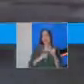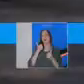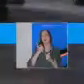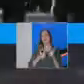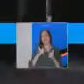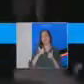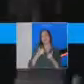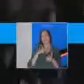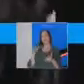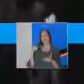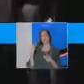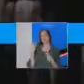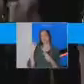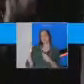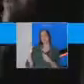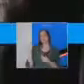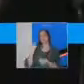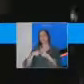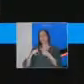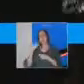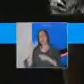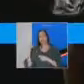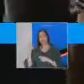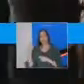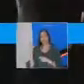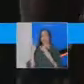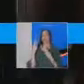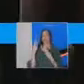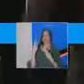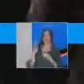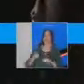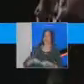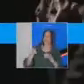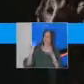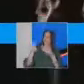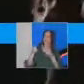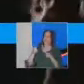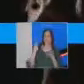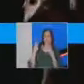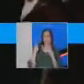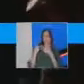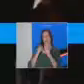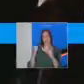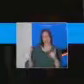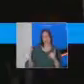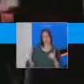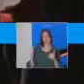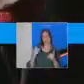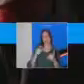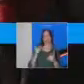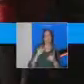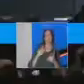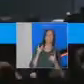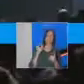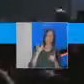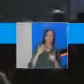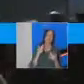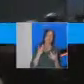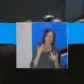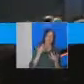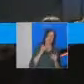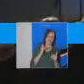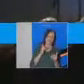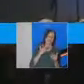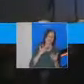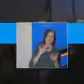המועמד שעבורו הוא יצביע. אכפת לו מכלכלה, אכפת לו מחינוך, אכפת לו מרווחה. ישראל, זה לא שלא אכפת להם